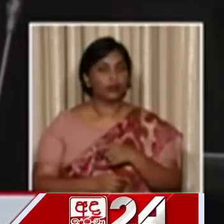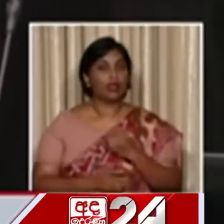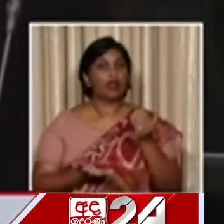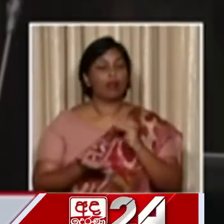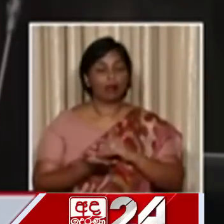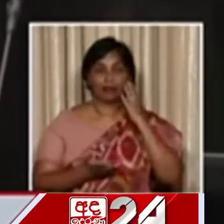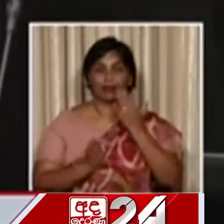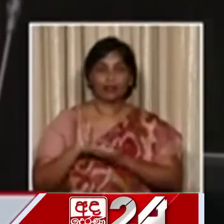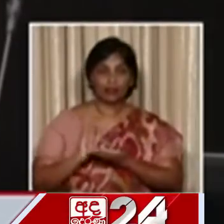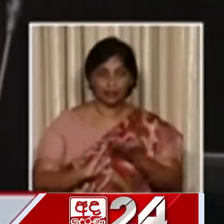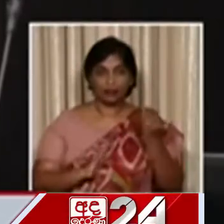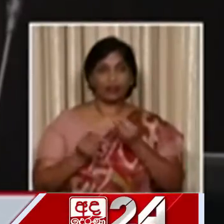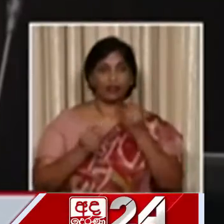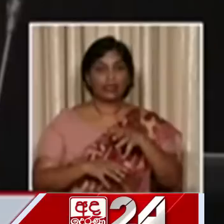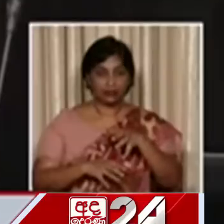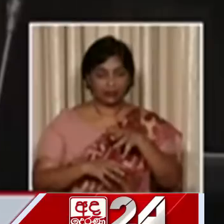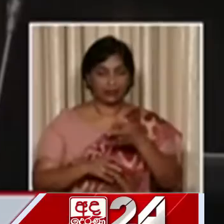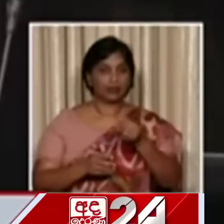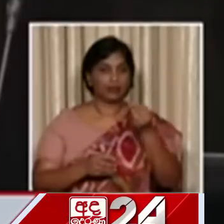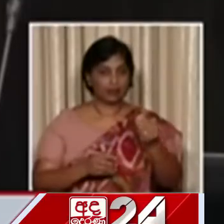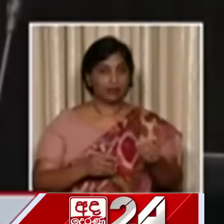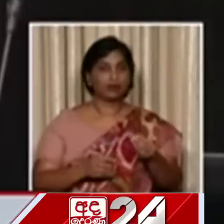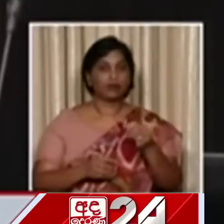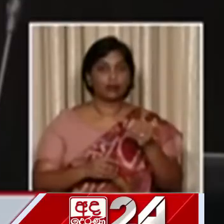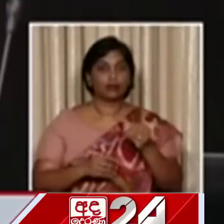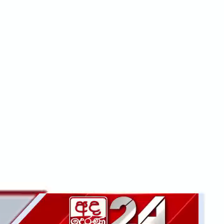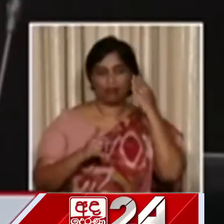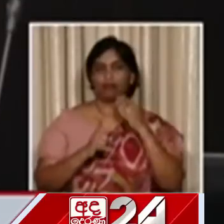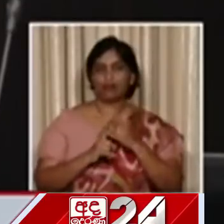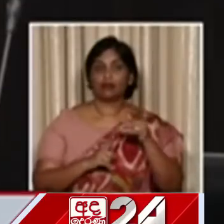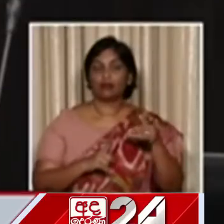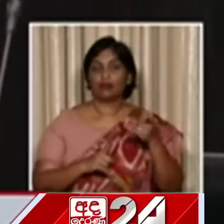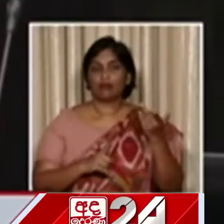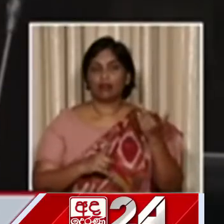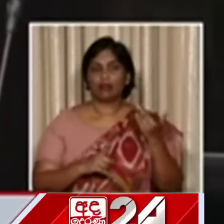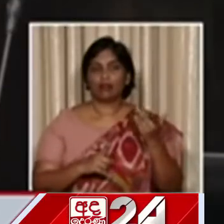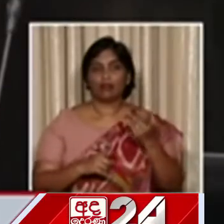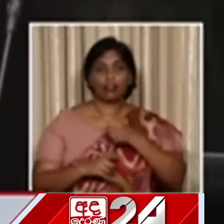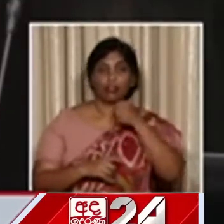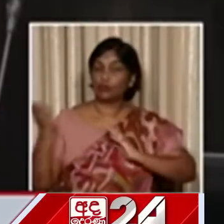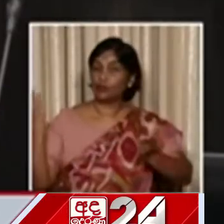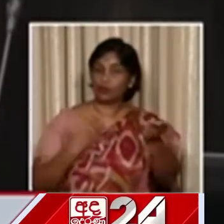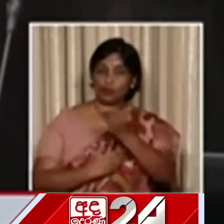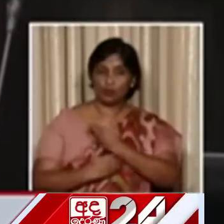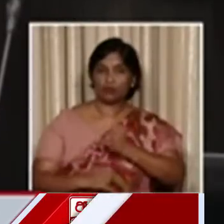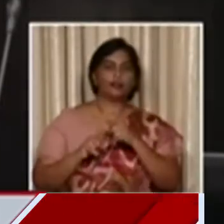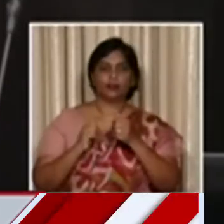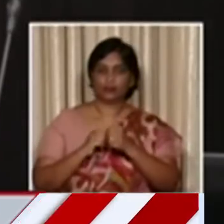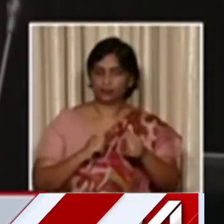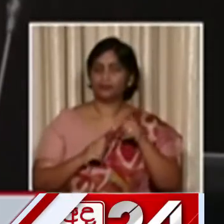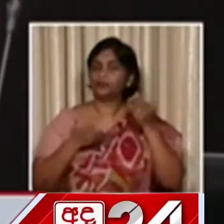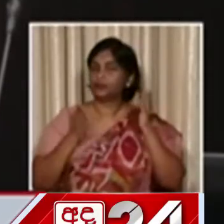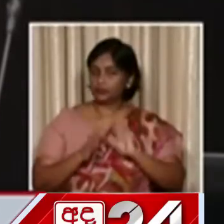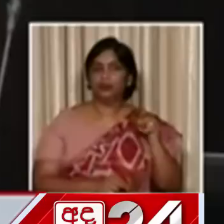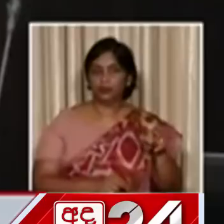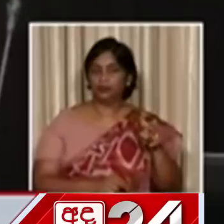ආපහු එනකොට එතනින් දෙන සීඩී පතිය ගෙනාවම ඒක රීඩ් කරගන්න බෑ. එයා මේ වෛද්‍යවරු ඔක්කොම විවේචනය කරනවා. අවසානයේ